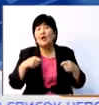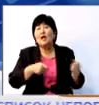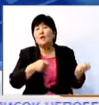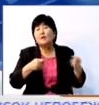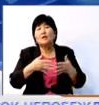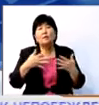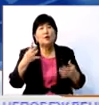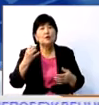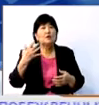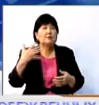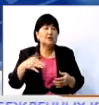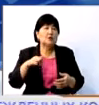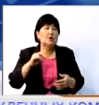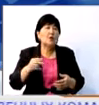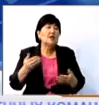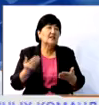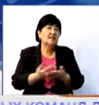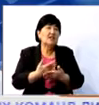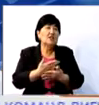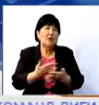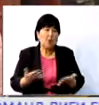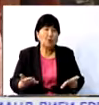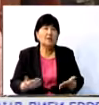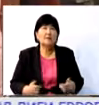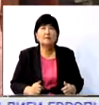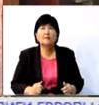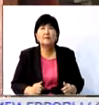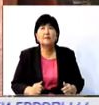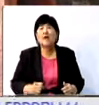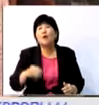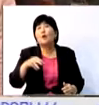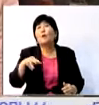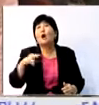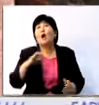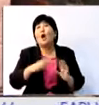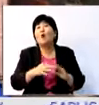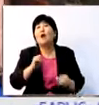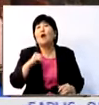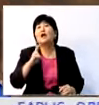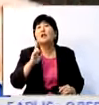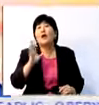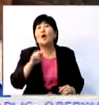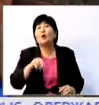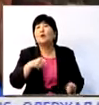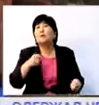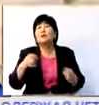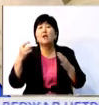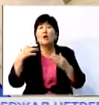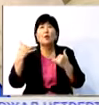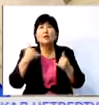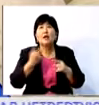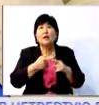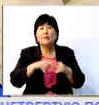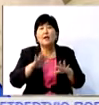Привезли свыше 450 тонн свежей продукции. Мирабгуль Маханова из аула Айнакуль привезла арбузы, дыни. Но королева